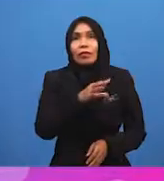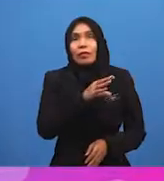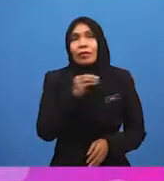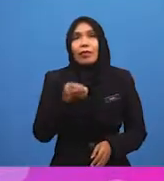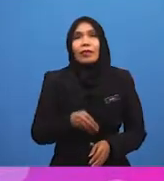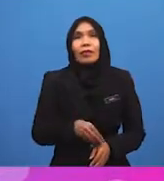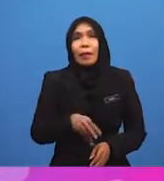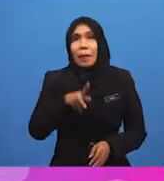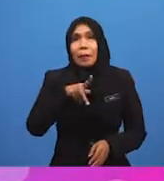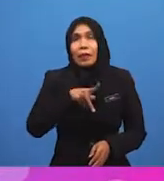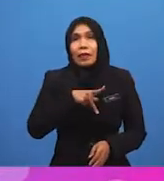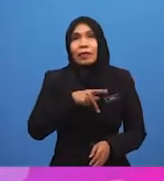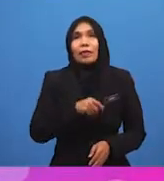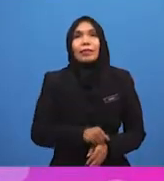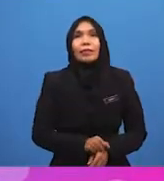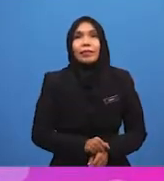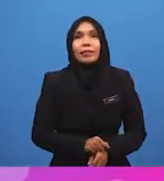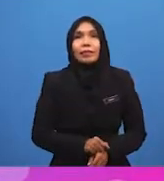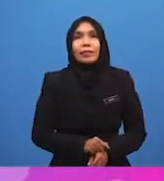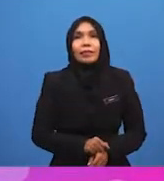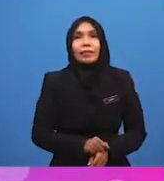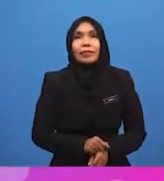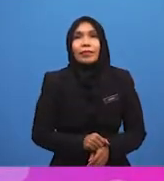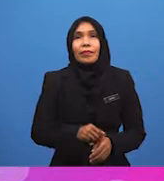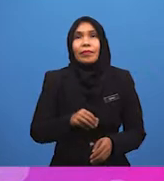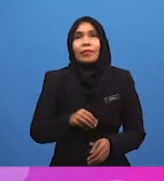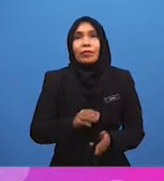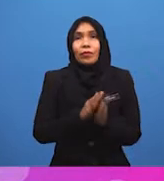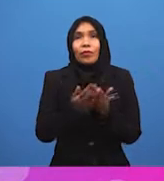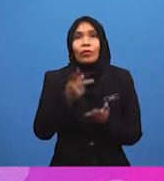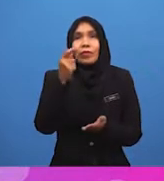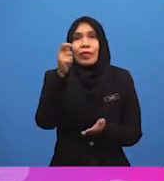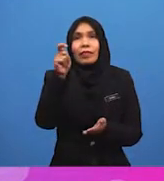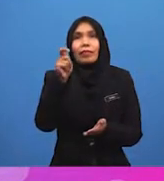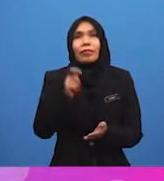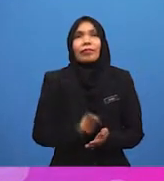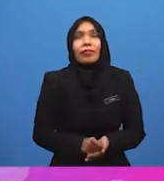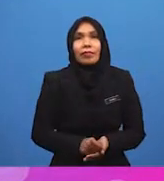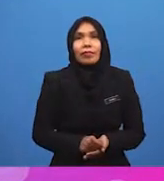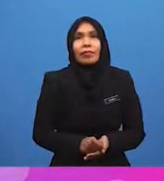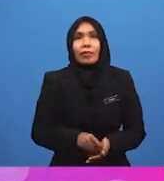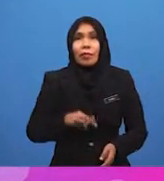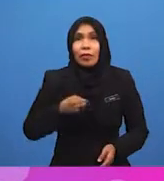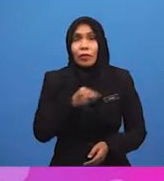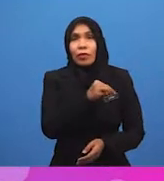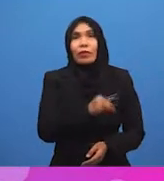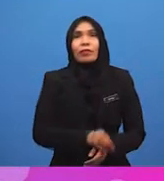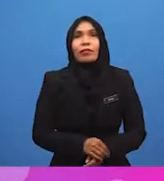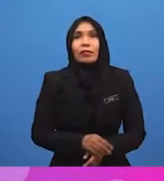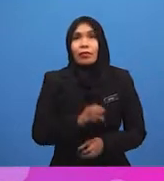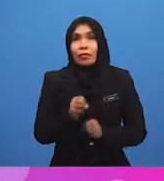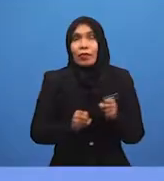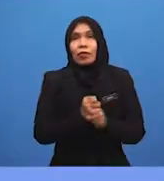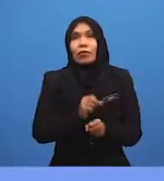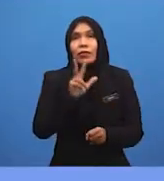rujuk muka surat 33 hingga 40 buku teks Pendidikan Moral SK tahun